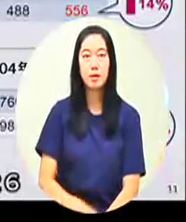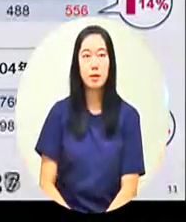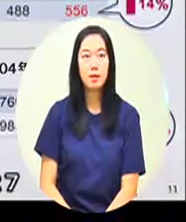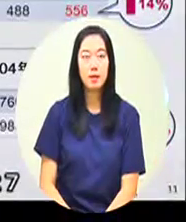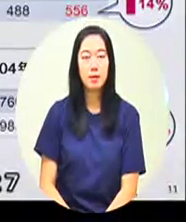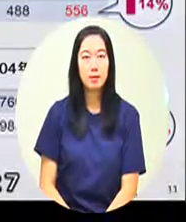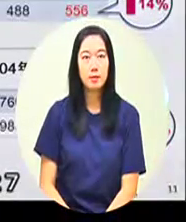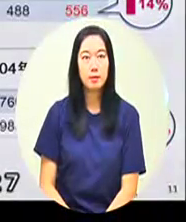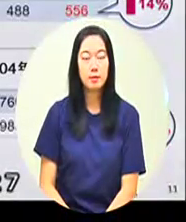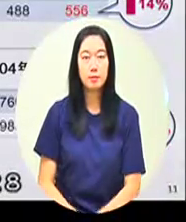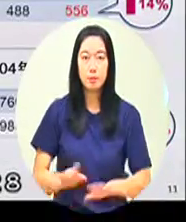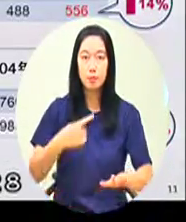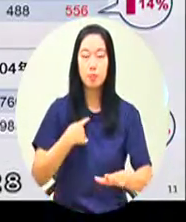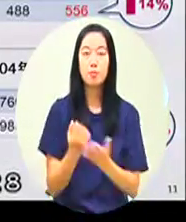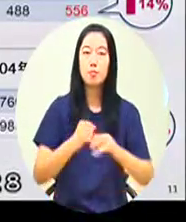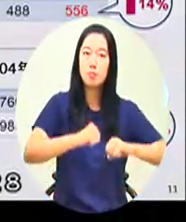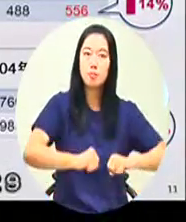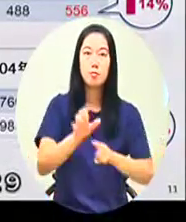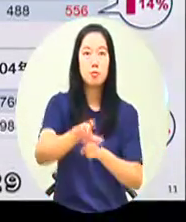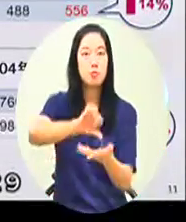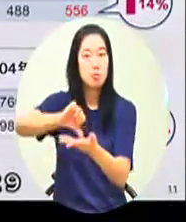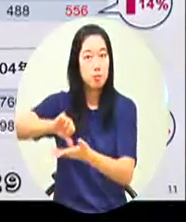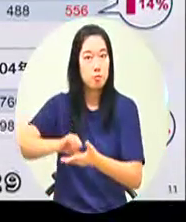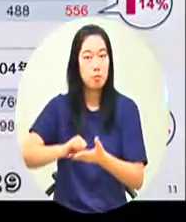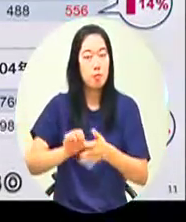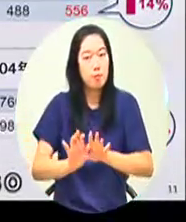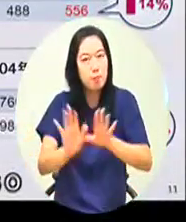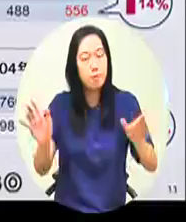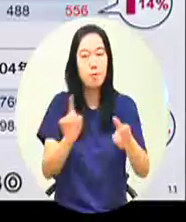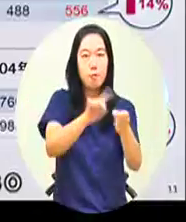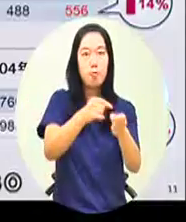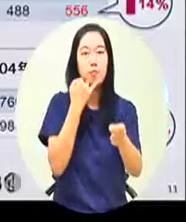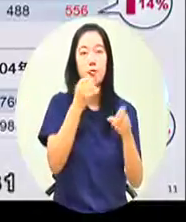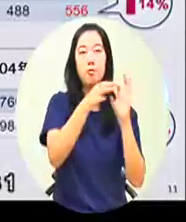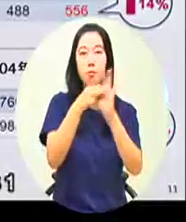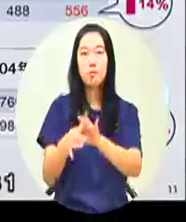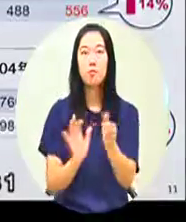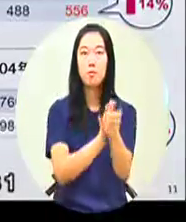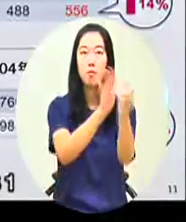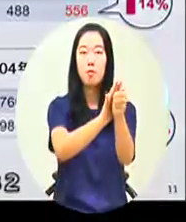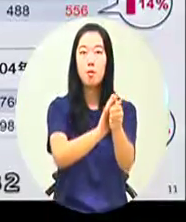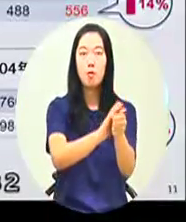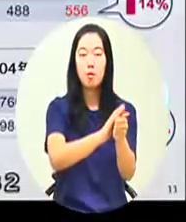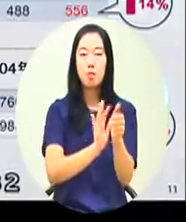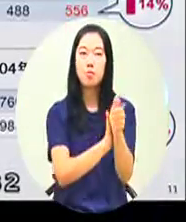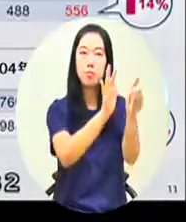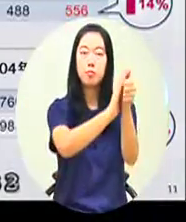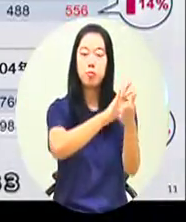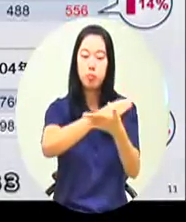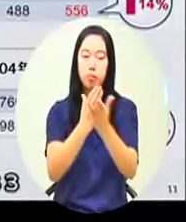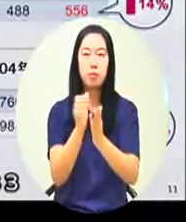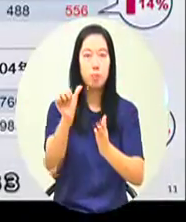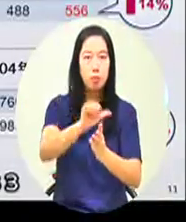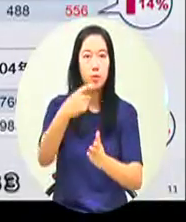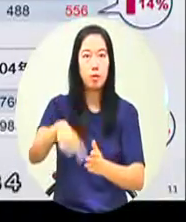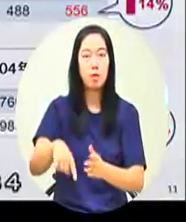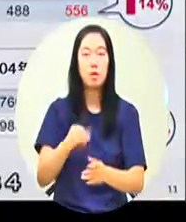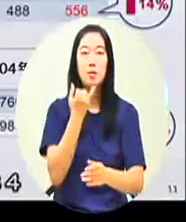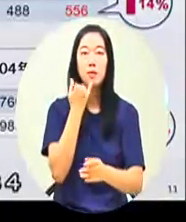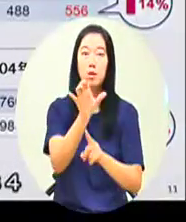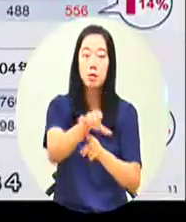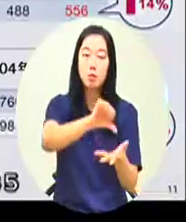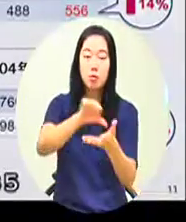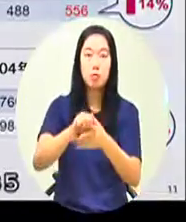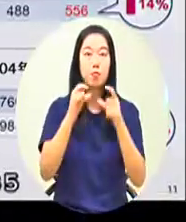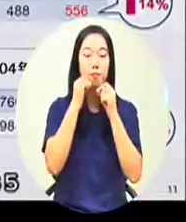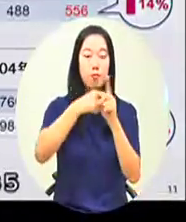呢我们以健康农业发展为目标呢来继续推动呢五大重点工作，然后来提升我们农产品的品质呢，以